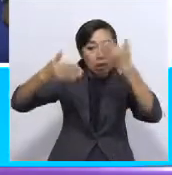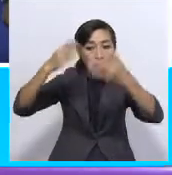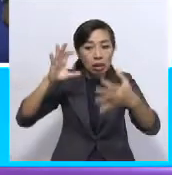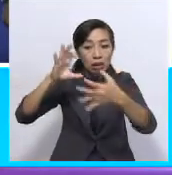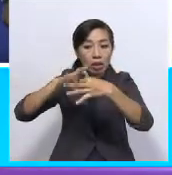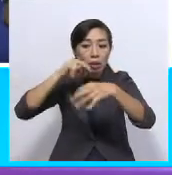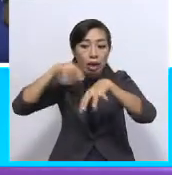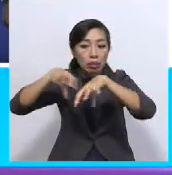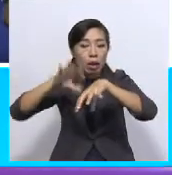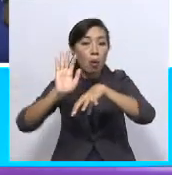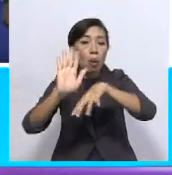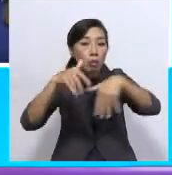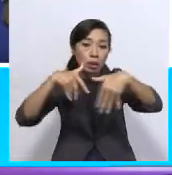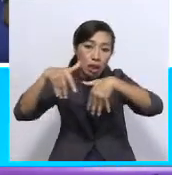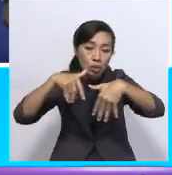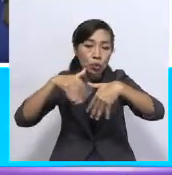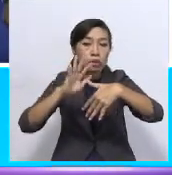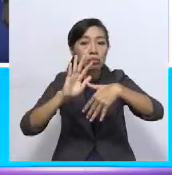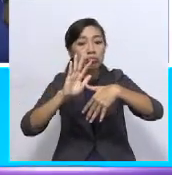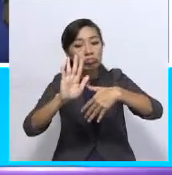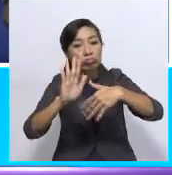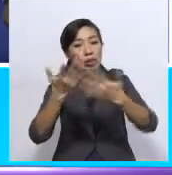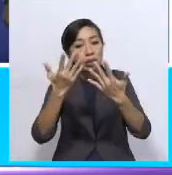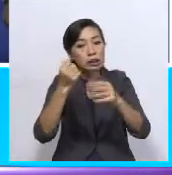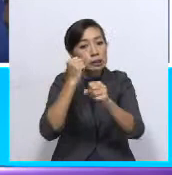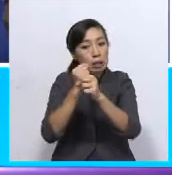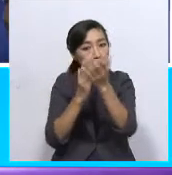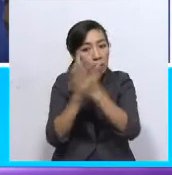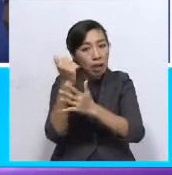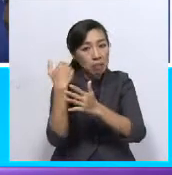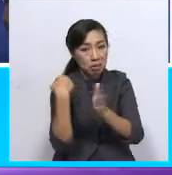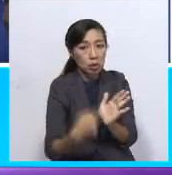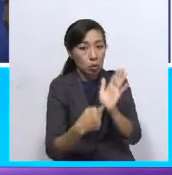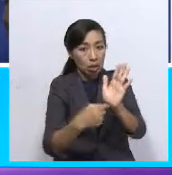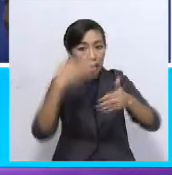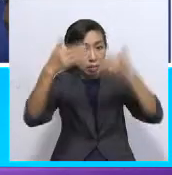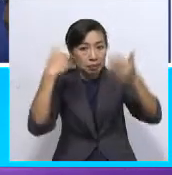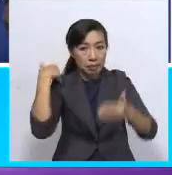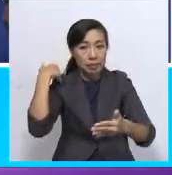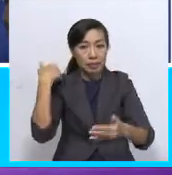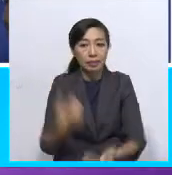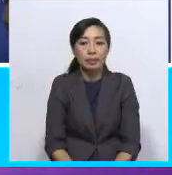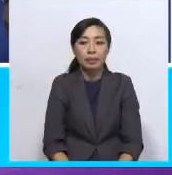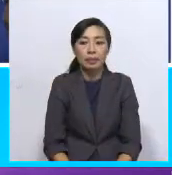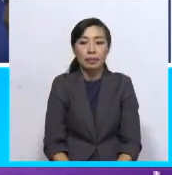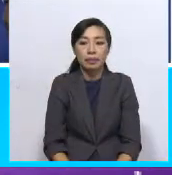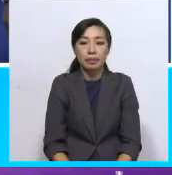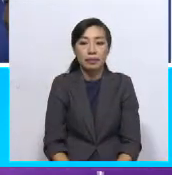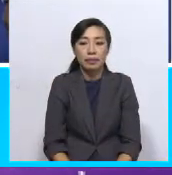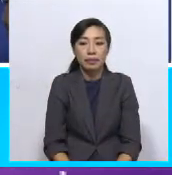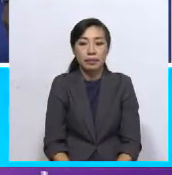ที่เกี่ยวกับการจัดการน้ำของประชาชนหรือว่าชุมชนที่ดำเนินการแล้วได้ผลเป็นตัวอย่างมาจัดแสดงไหมคะ